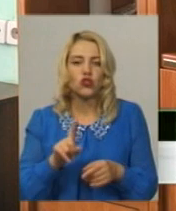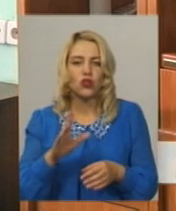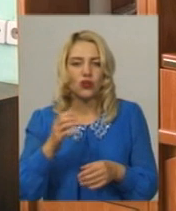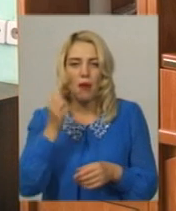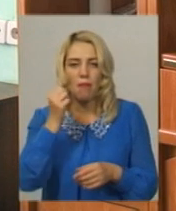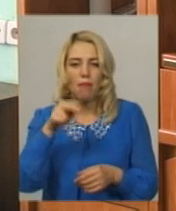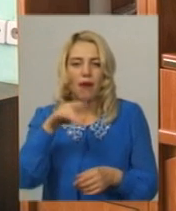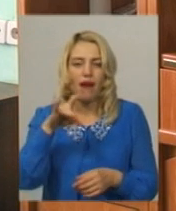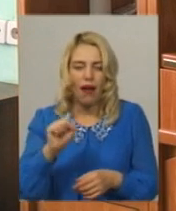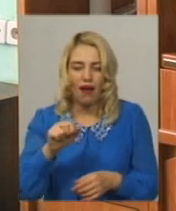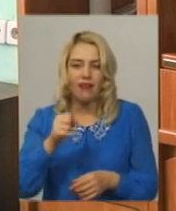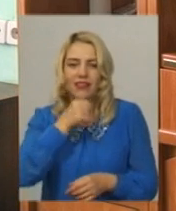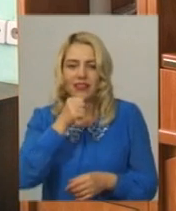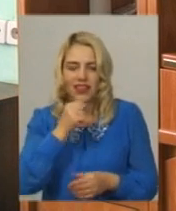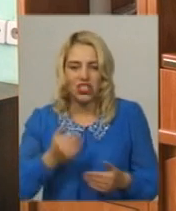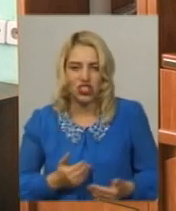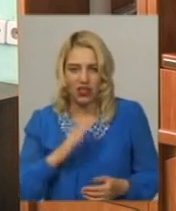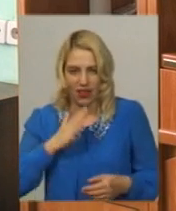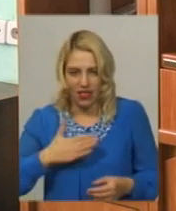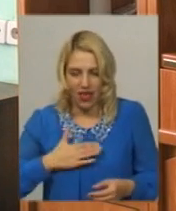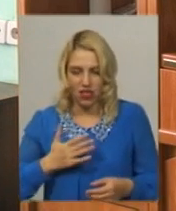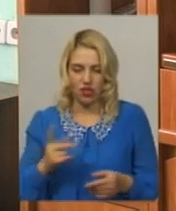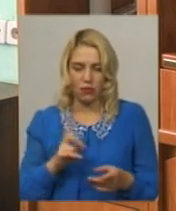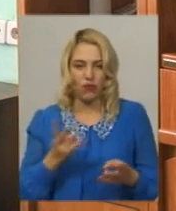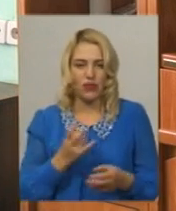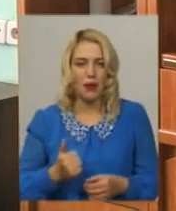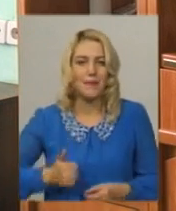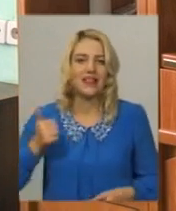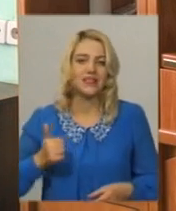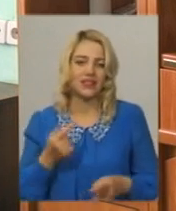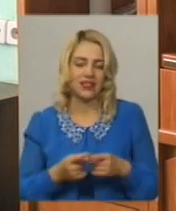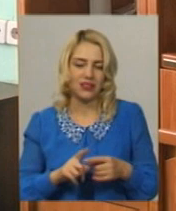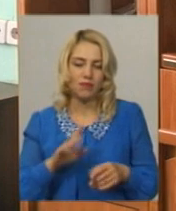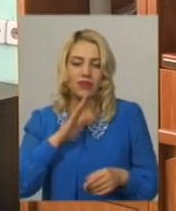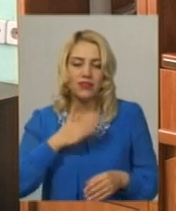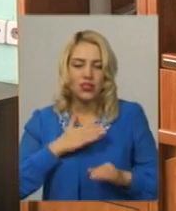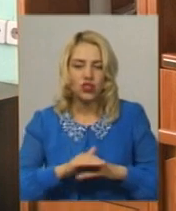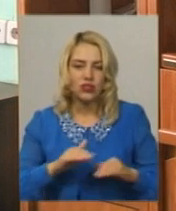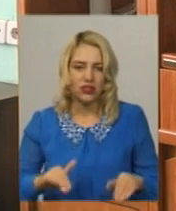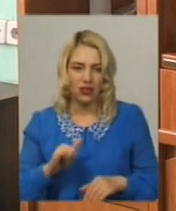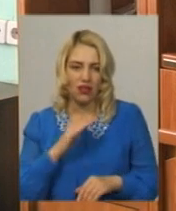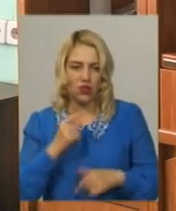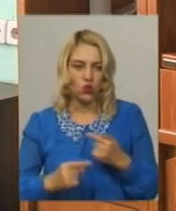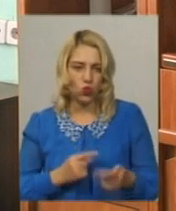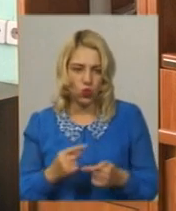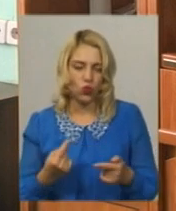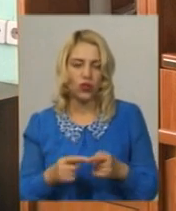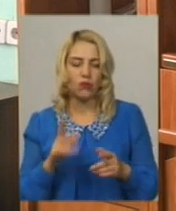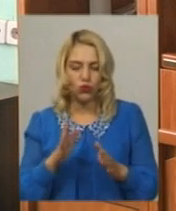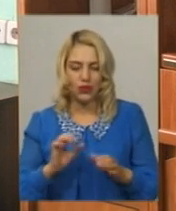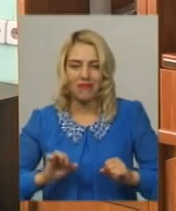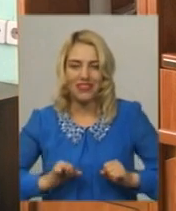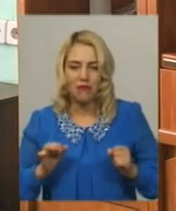чим мають пишатися наші діти і наші внуки. Ми будемо намагатися робити все для того, аби